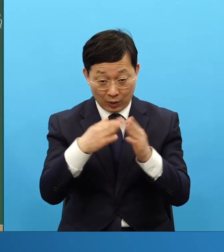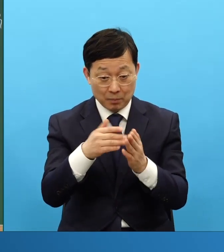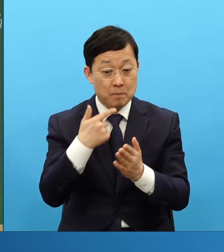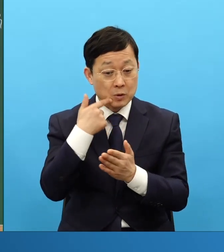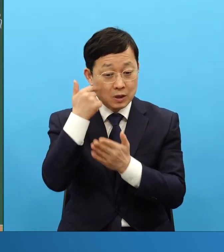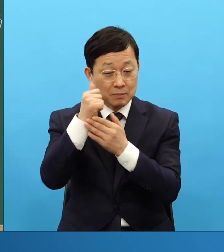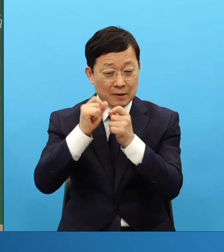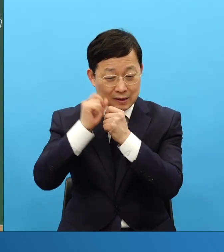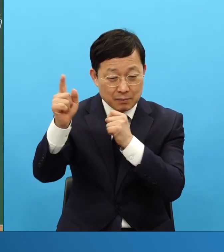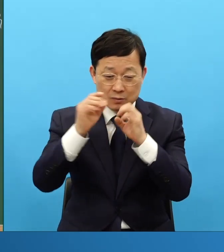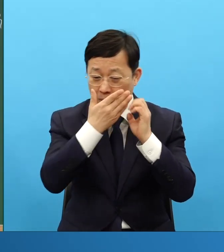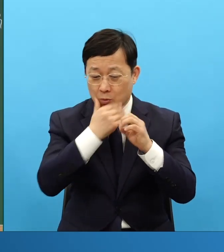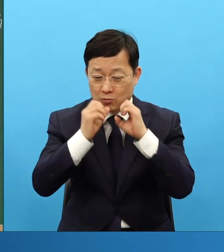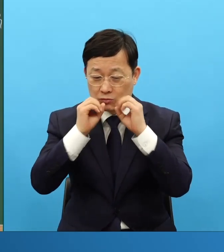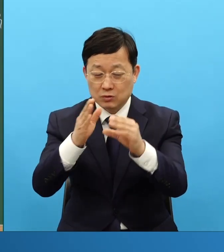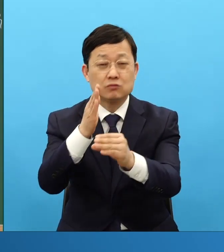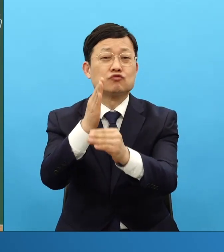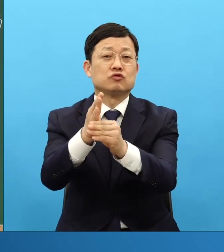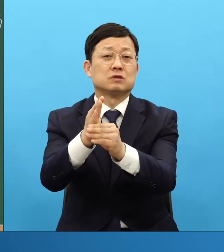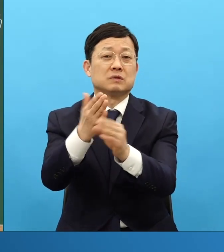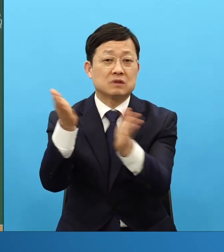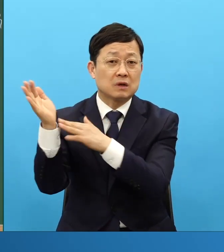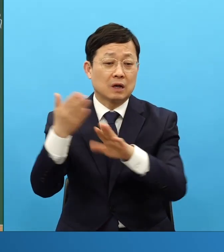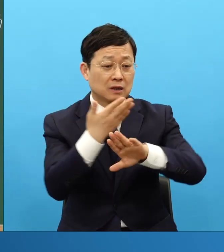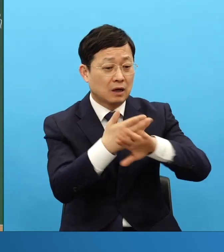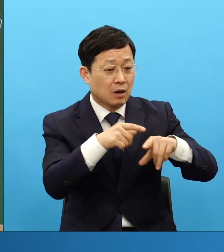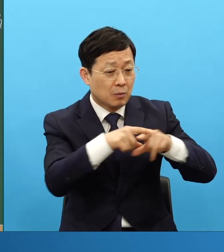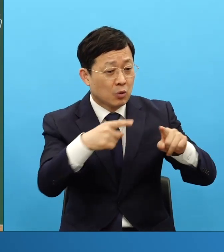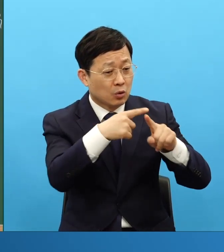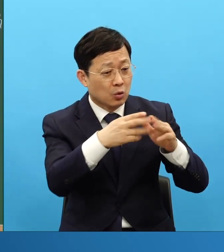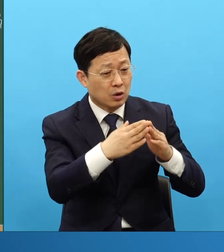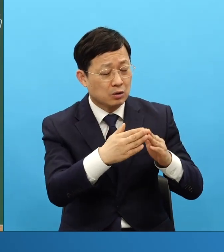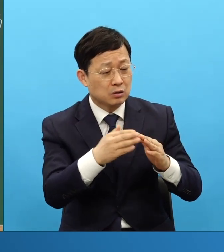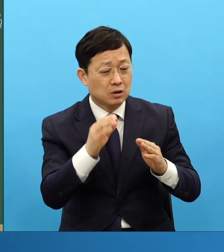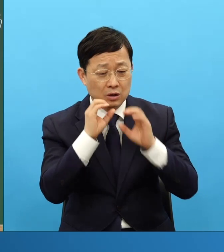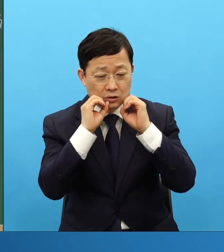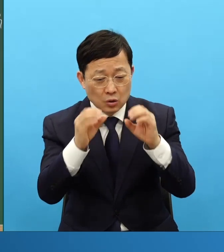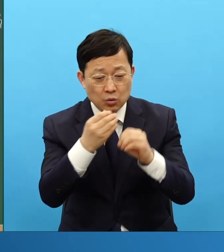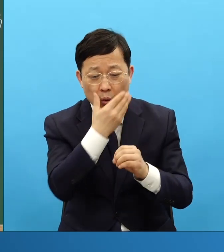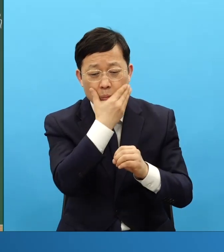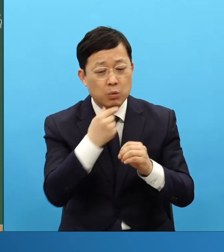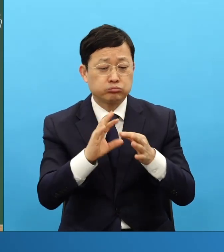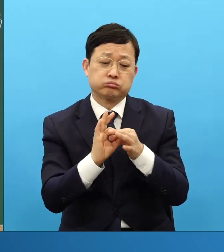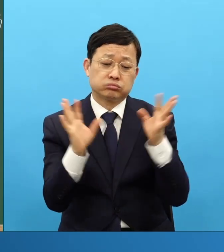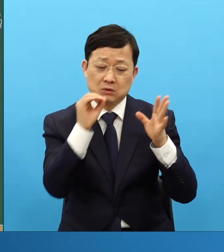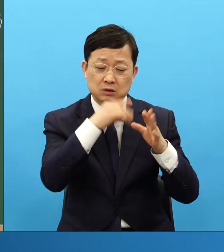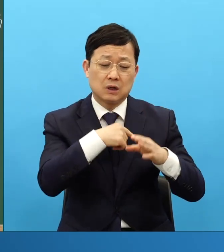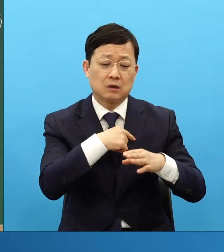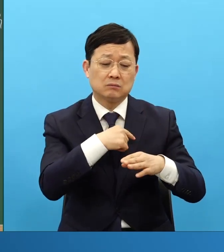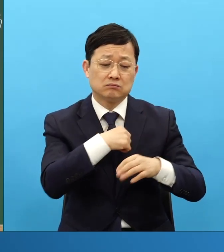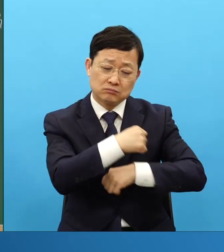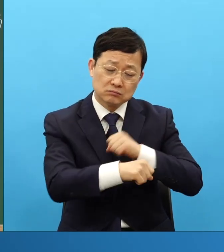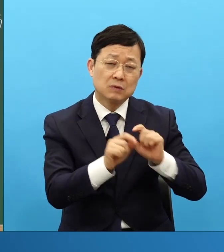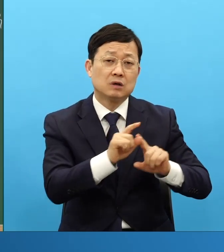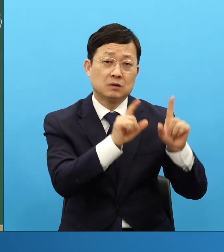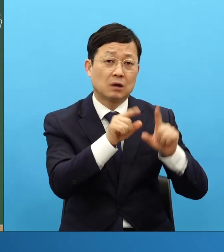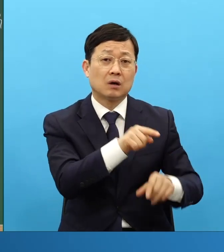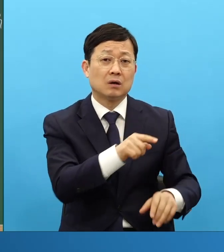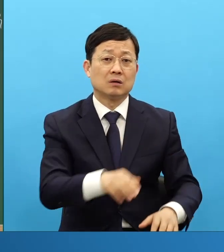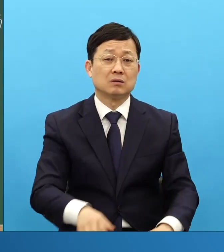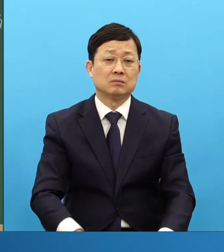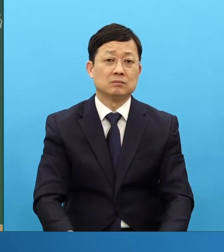많잖아요. we see that the pastors inside of our Tarapang, at least they struggle to try to evangelize and present the gospel. But there are many pastors who don't do 심지어 that. 목사님들을 모았는데 옛날에